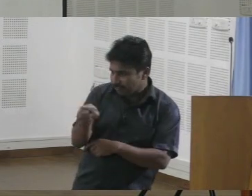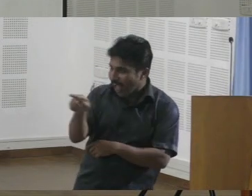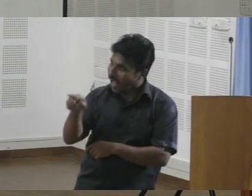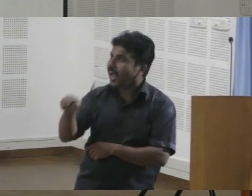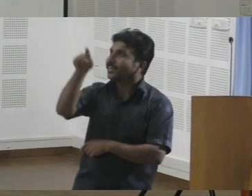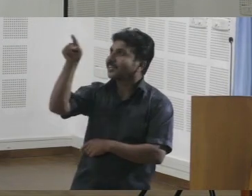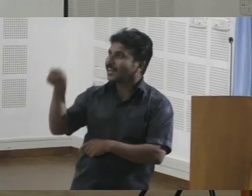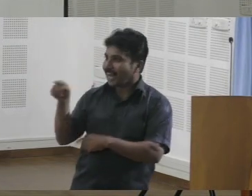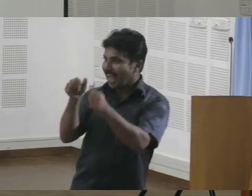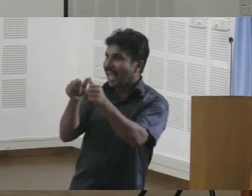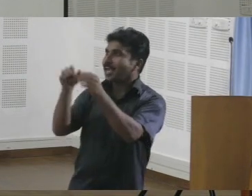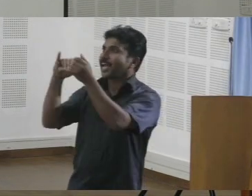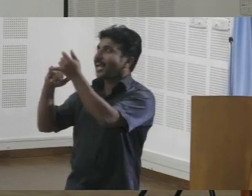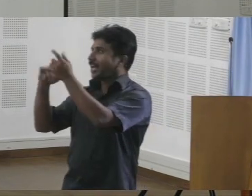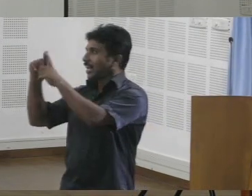ആദ്യം പോയിൻറ്റിങ് വർക്ക് ചെയ്തത്.